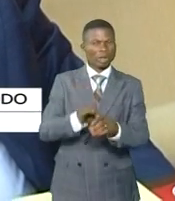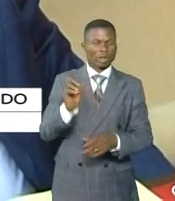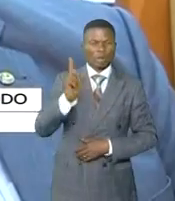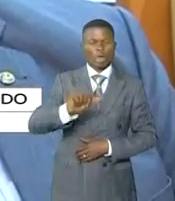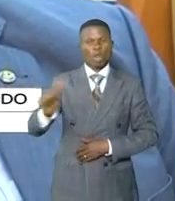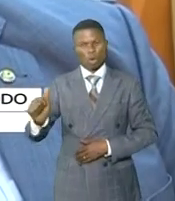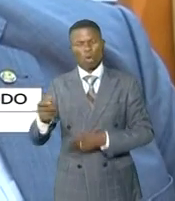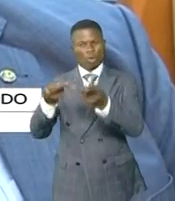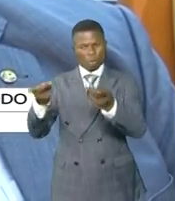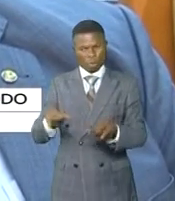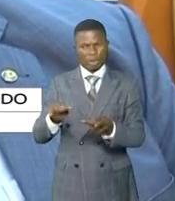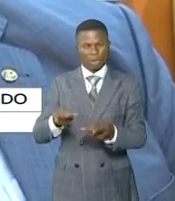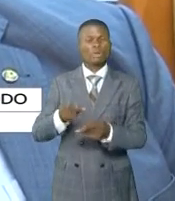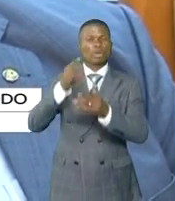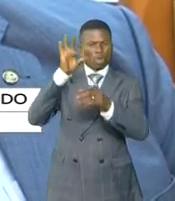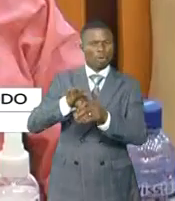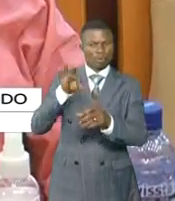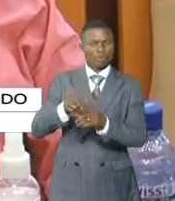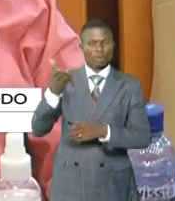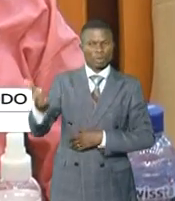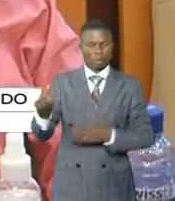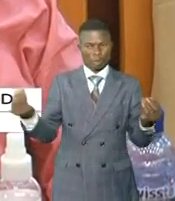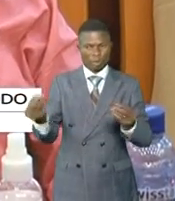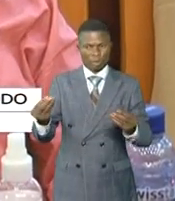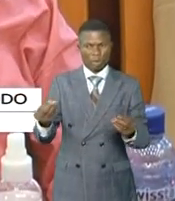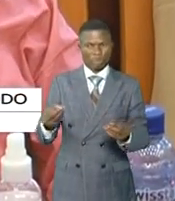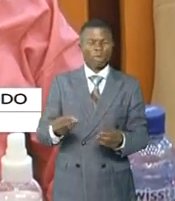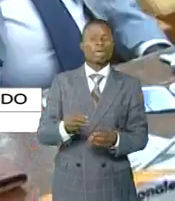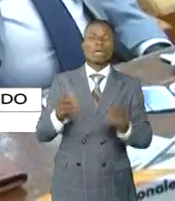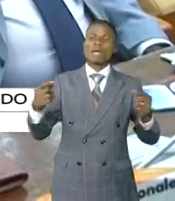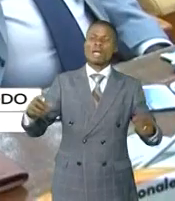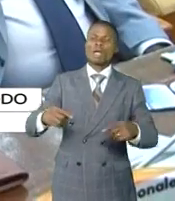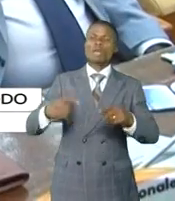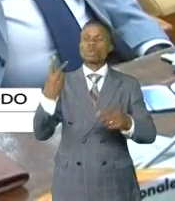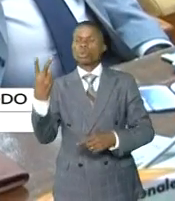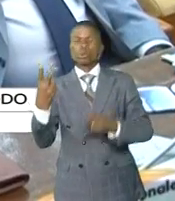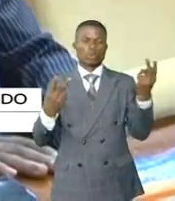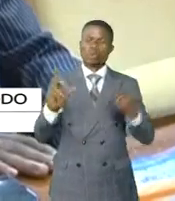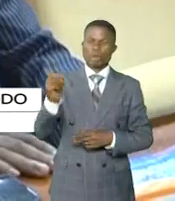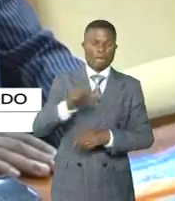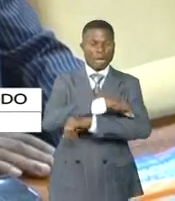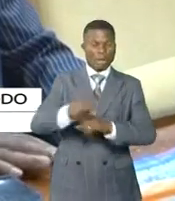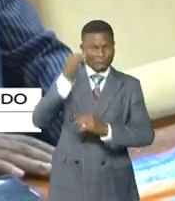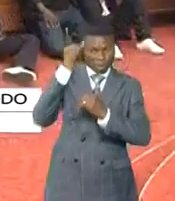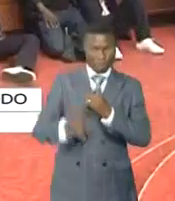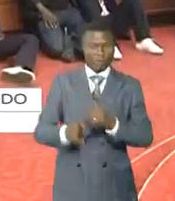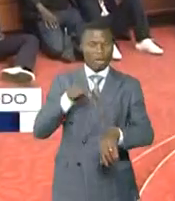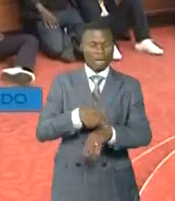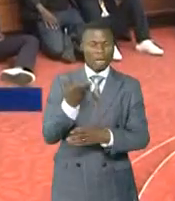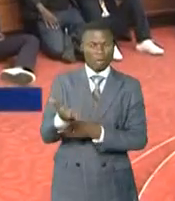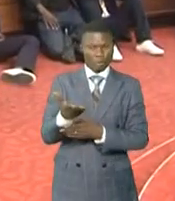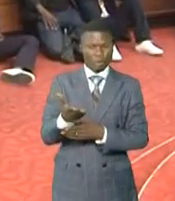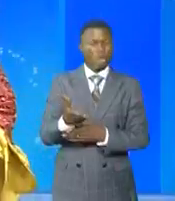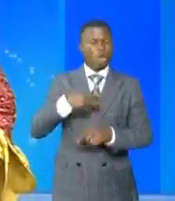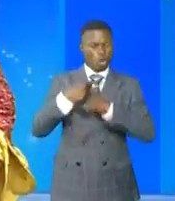postes seront donc des plébiscites des candidats parce qu'il n'y a pas de challenger. La route du bureau définitif, l'heure est donc grandement